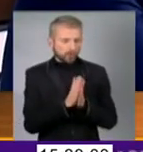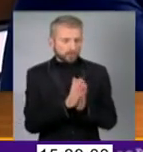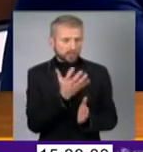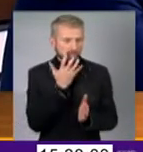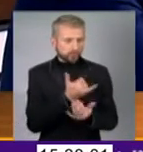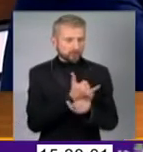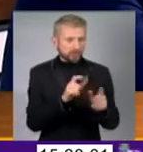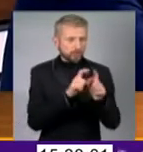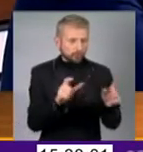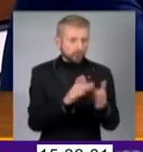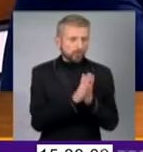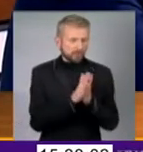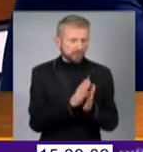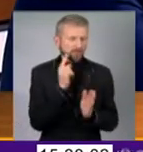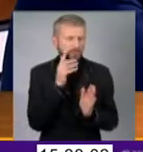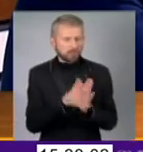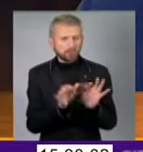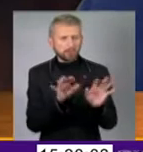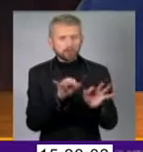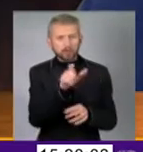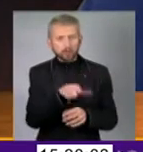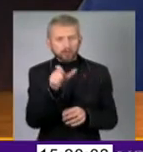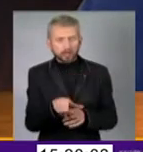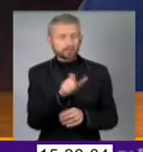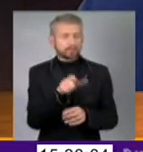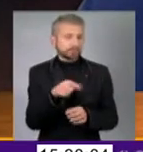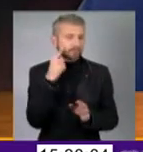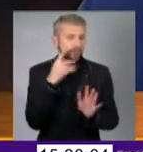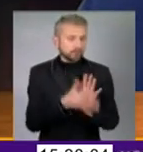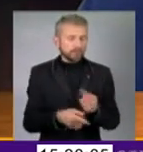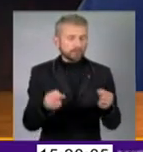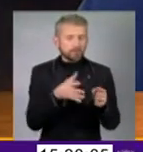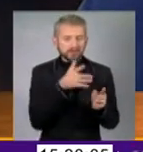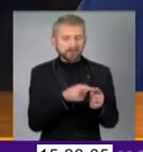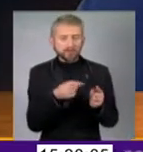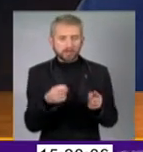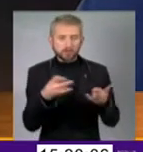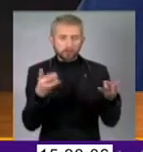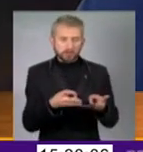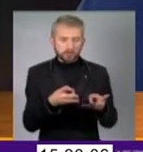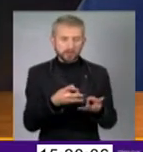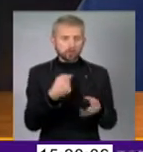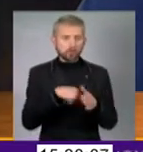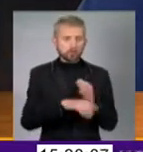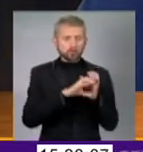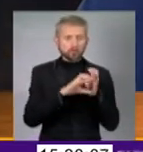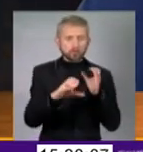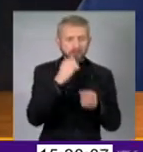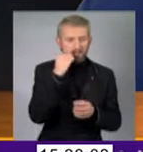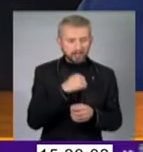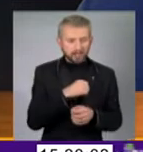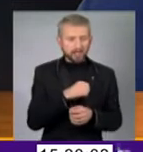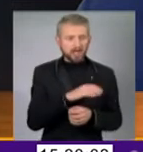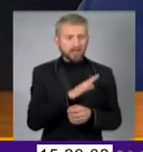теплопостачальна компанія з розумінням пояснила для людей, люди це зрозуміли, що відповідні терміни є необхідними, тому що комунікації є зруйнованими. І це не